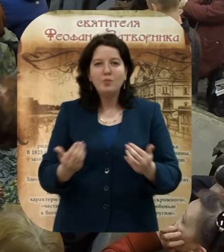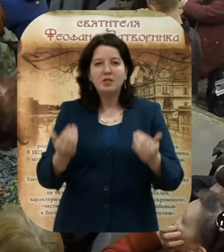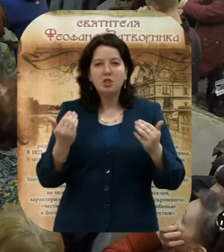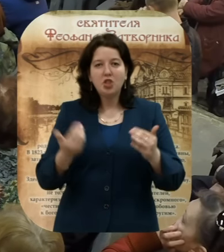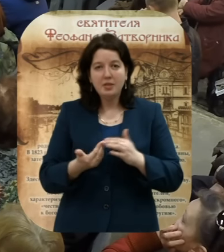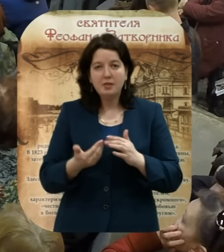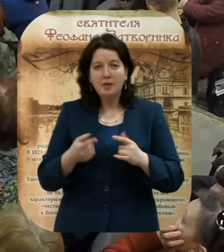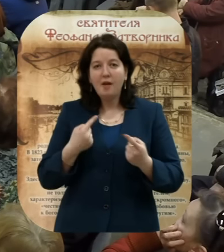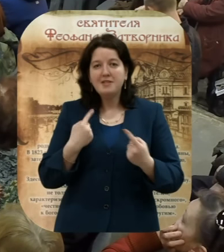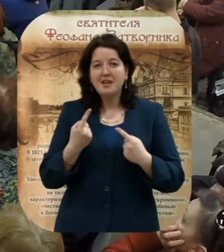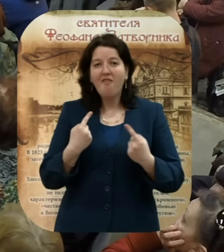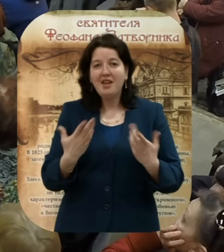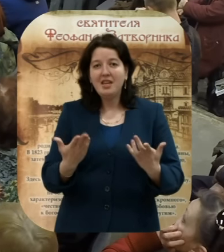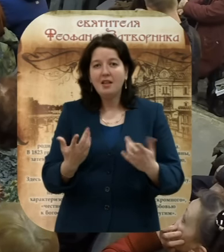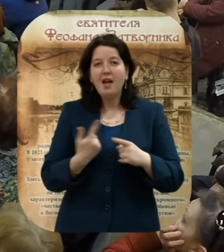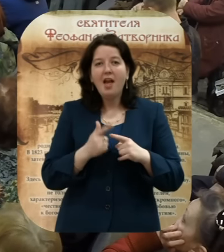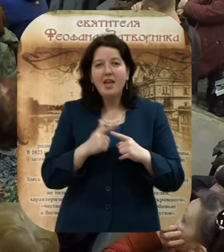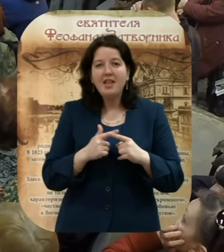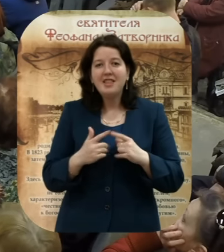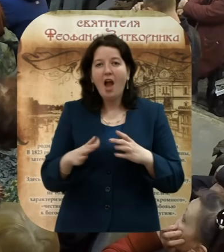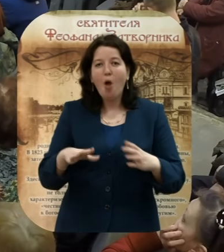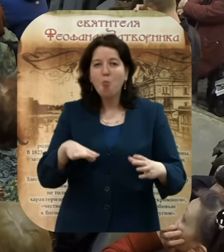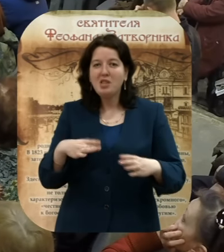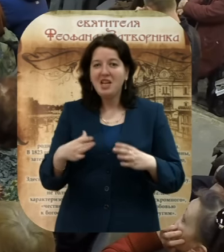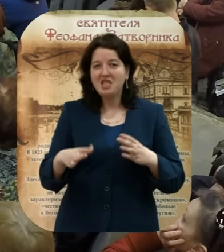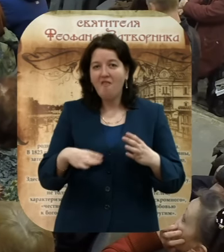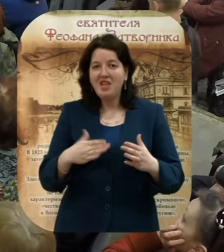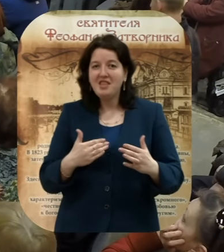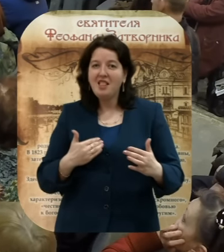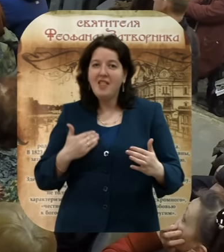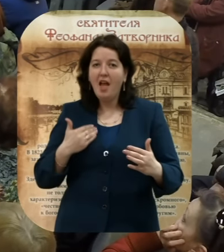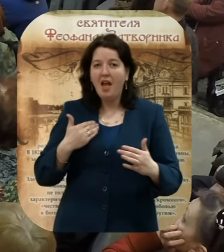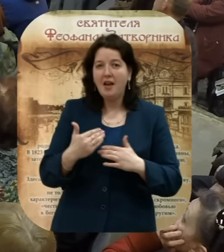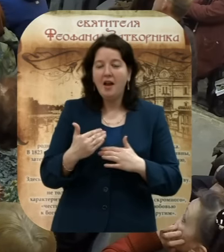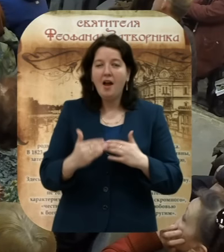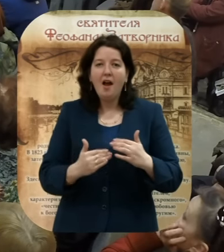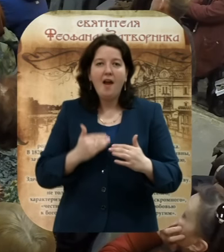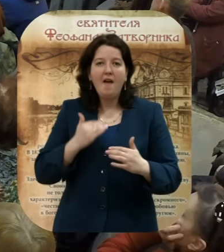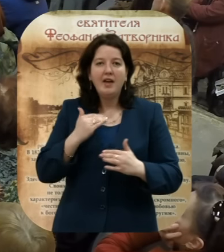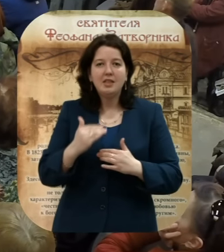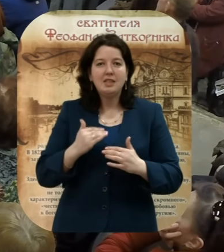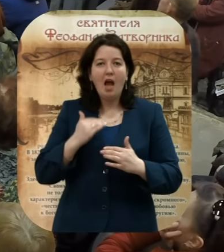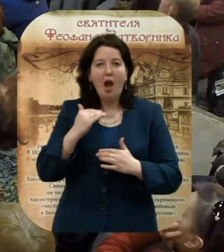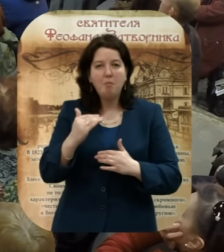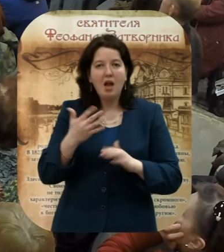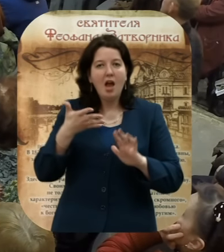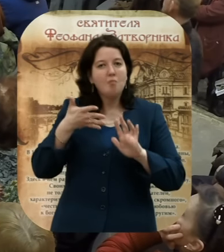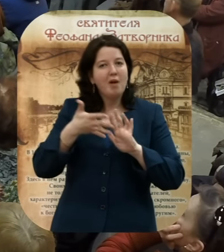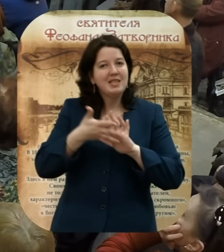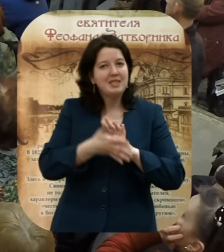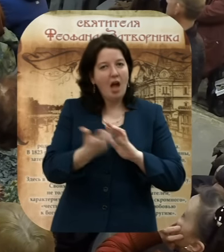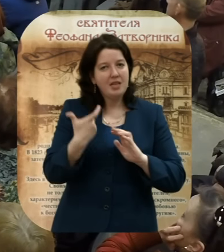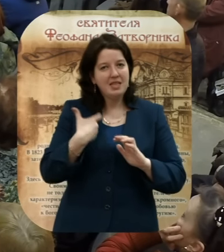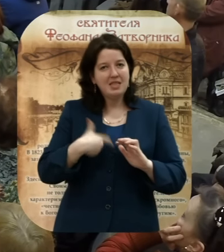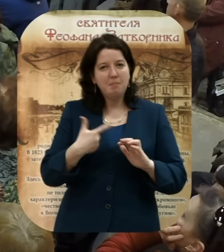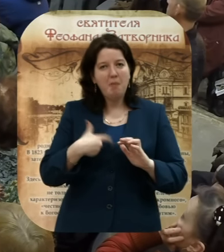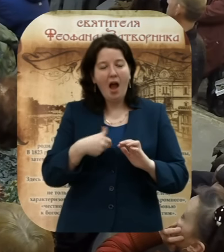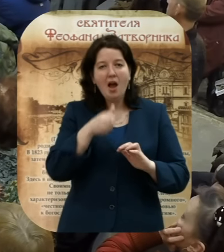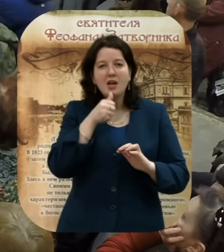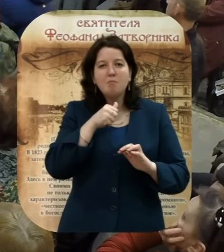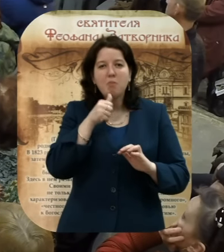говорил, это подготовительные этапы познания себя, попытка